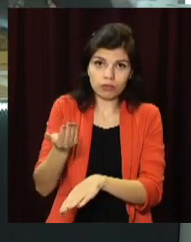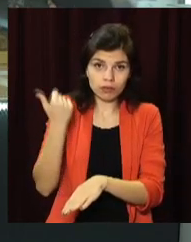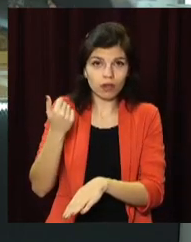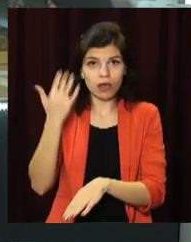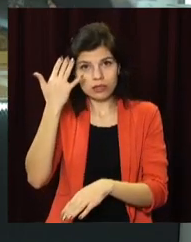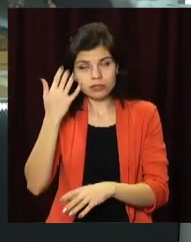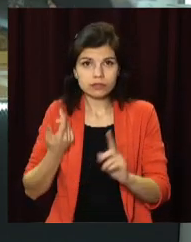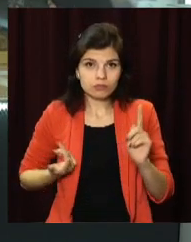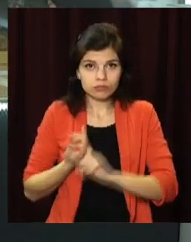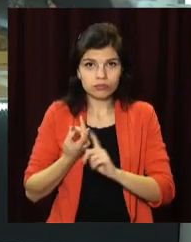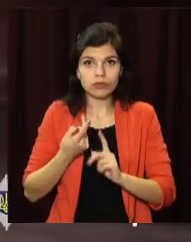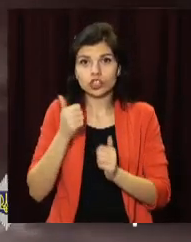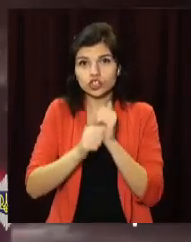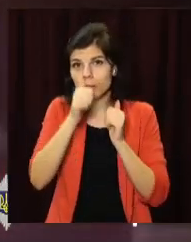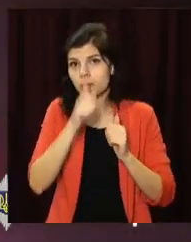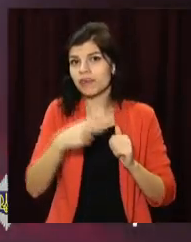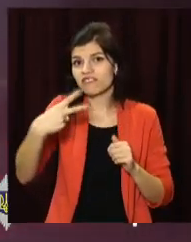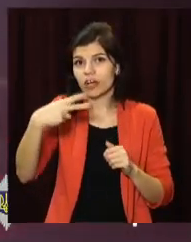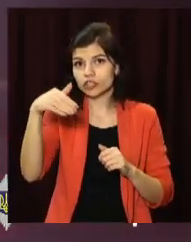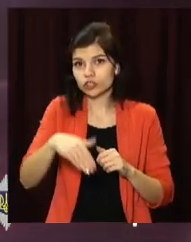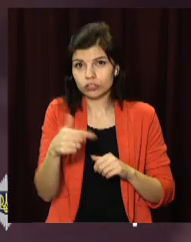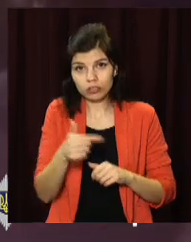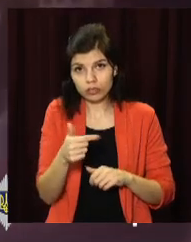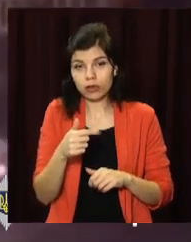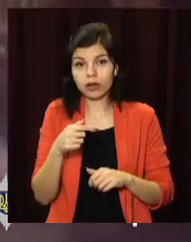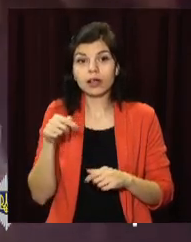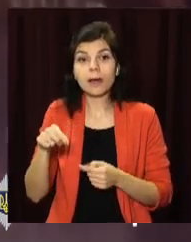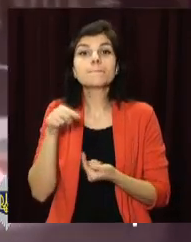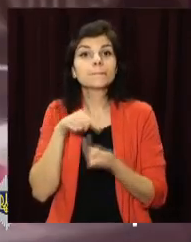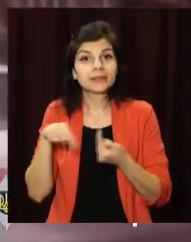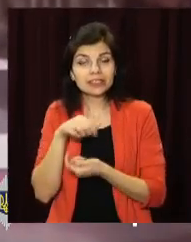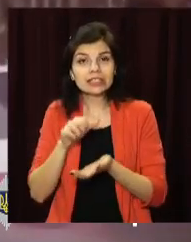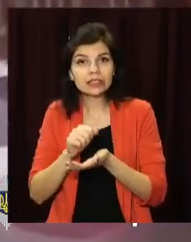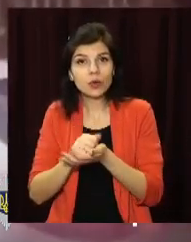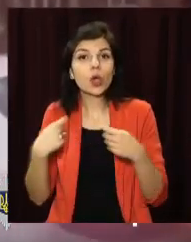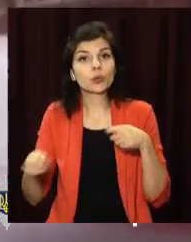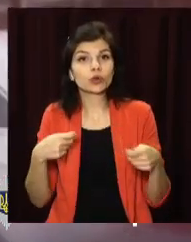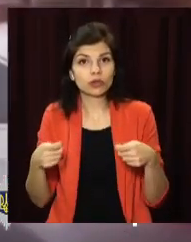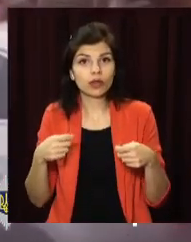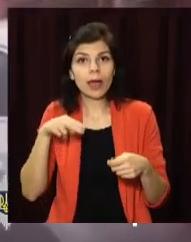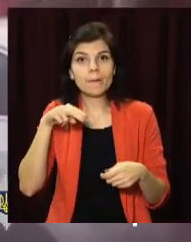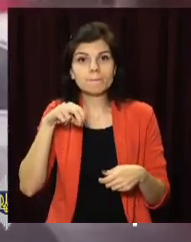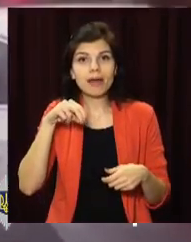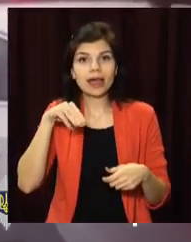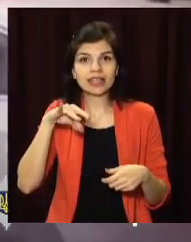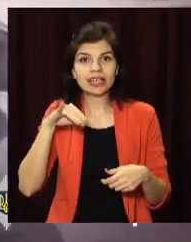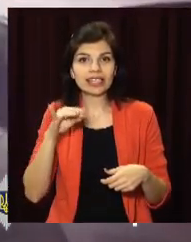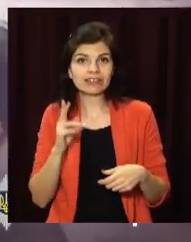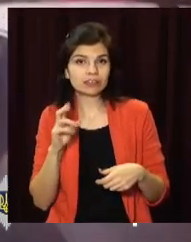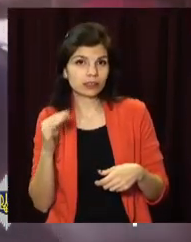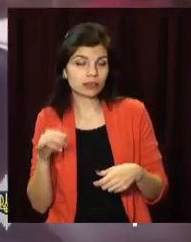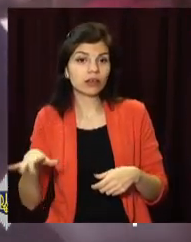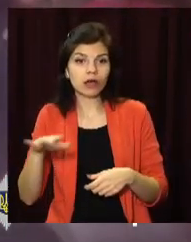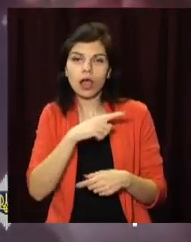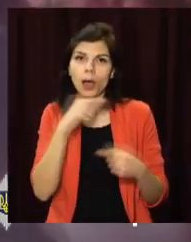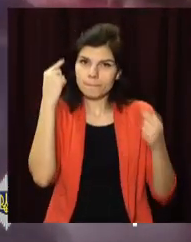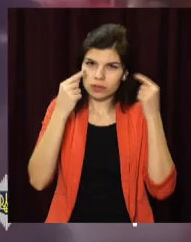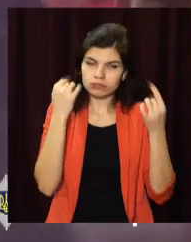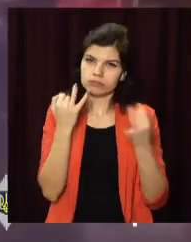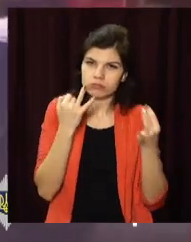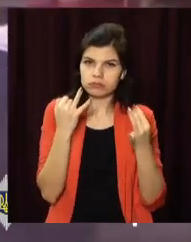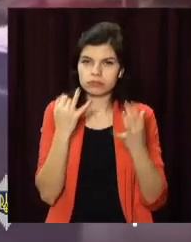поплічники хотіли отримувати щомісяця 20 тисяч гривень. Бізнесмен займався торгівлею в Петриківському районі. Спершу вимагачі